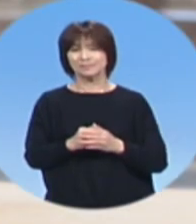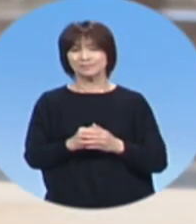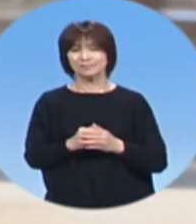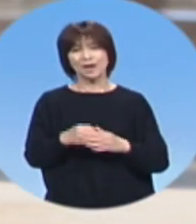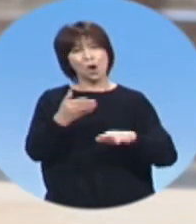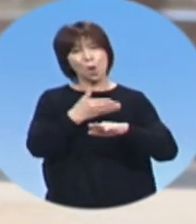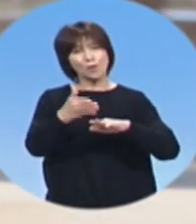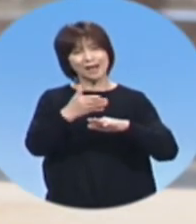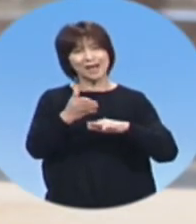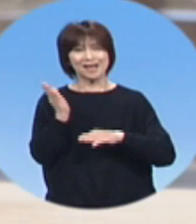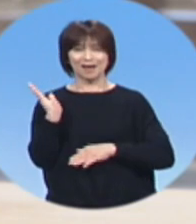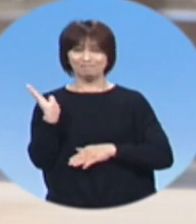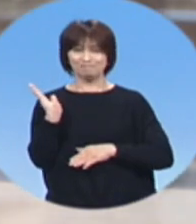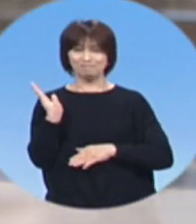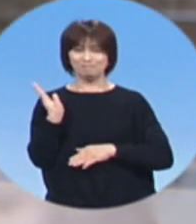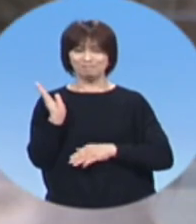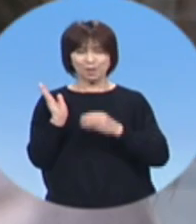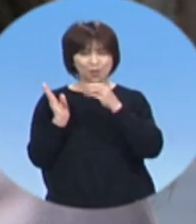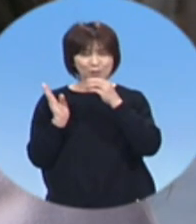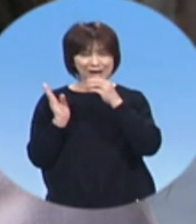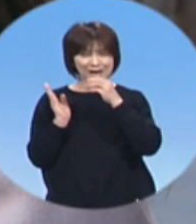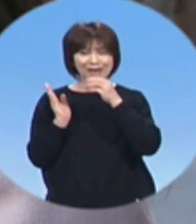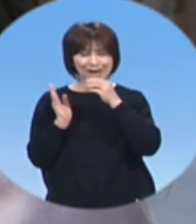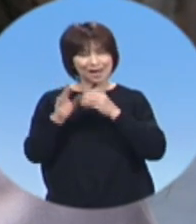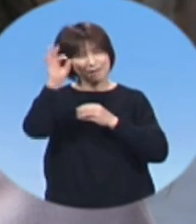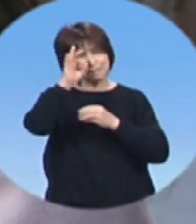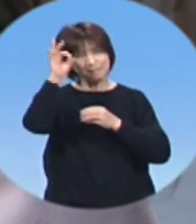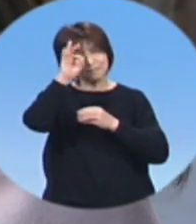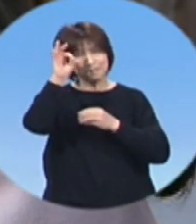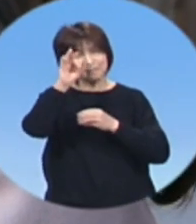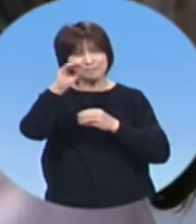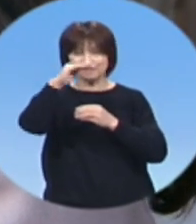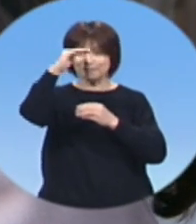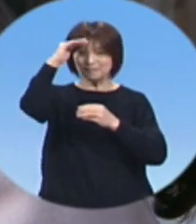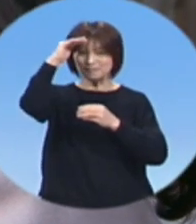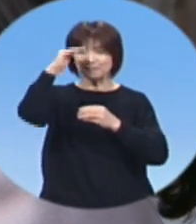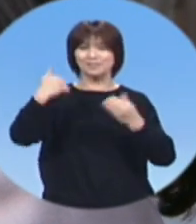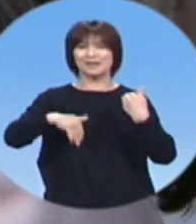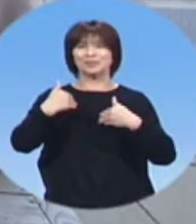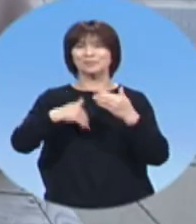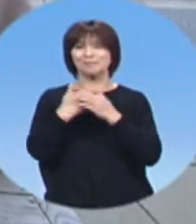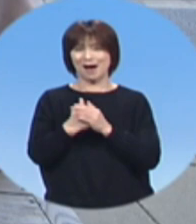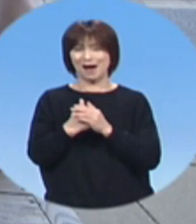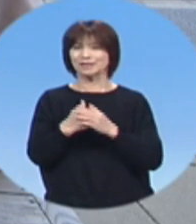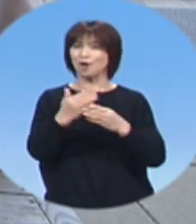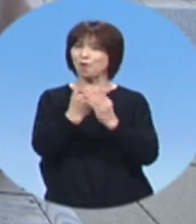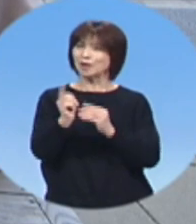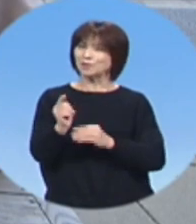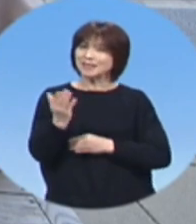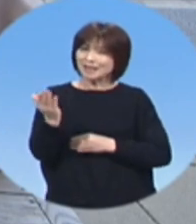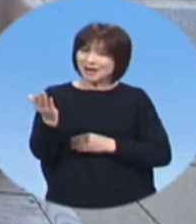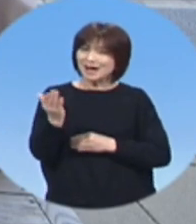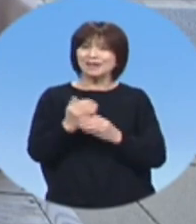おしゃれなドリンクを片手に小野川沿いの景色を楽しみます。 さわらのおひな様はいかがでした